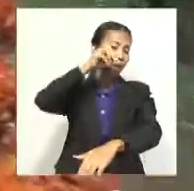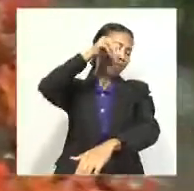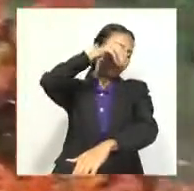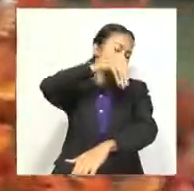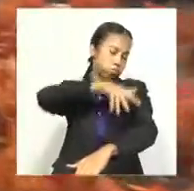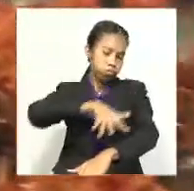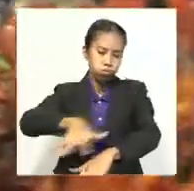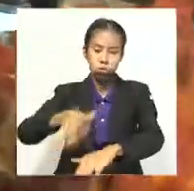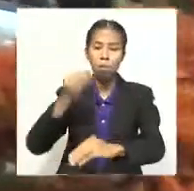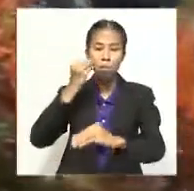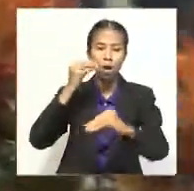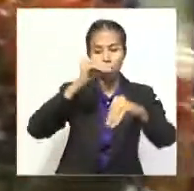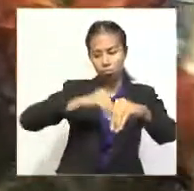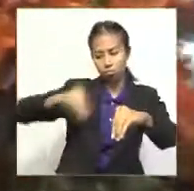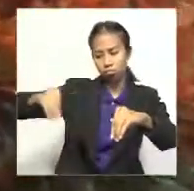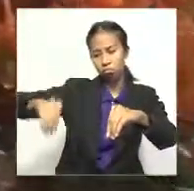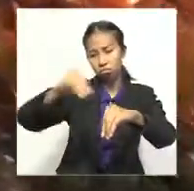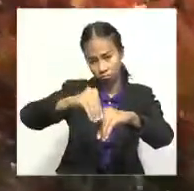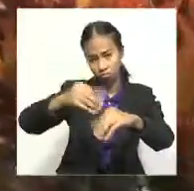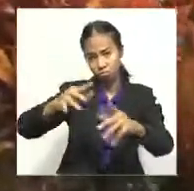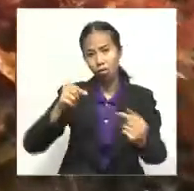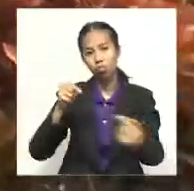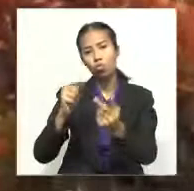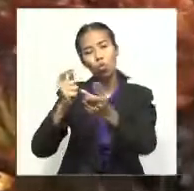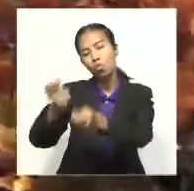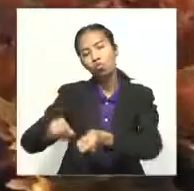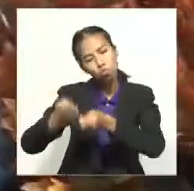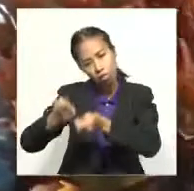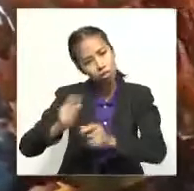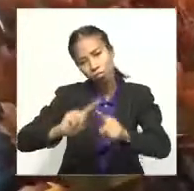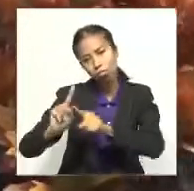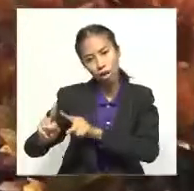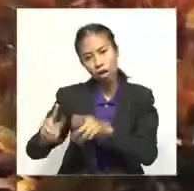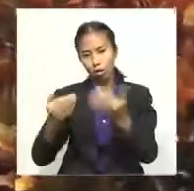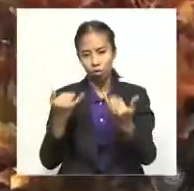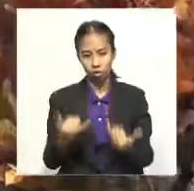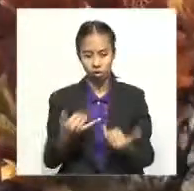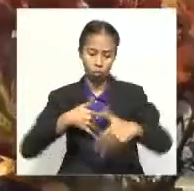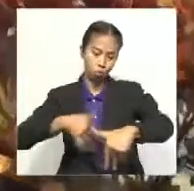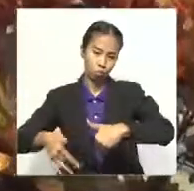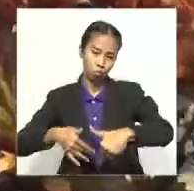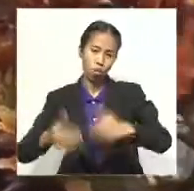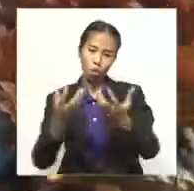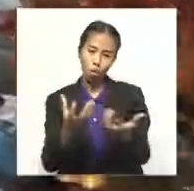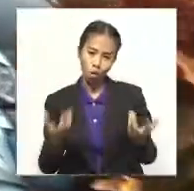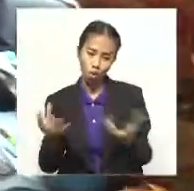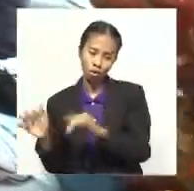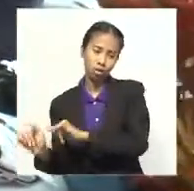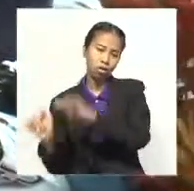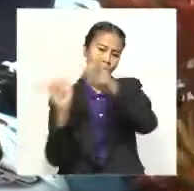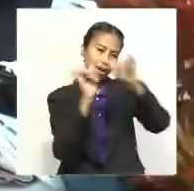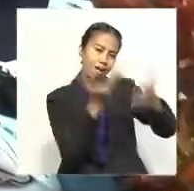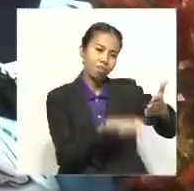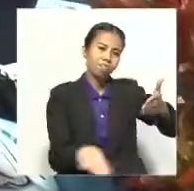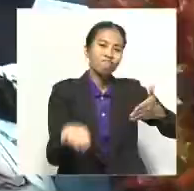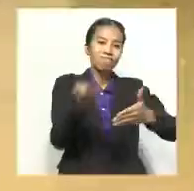หลากเข้าท่วมบ้านเรือนนะคะรวมไปถึงพื้นที่ทางการเกษตรชาวบ้านก็ได้เริ่มทยอยเก็บของขึ้นที่สูงแล้วนะคะบางส่ว